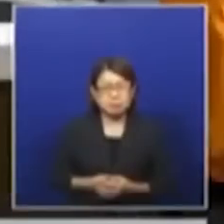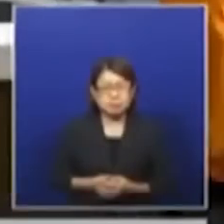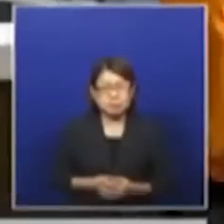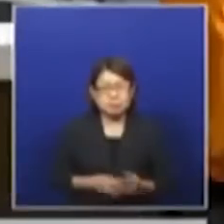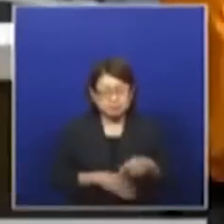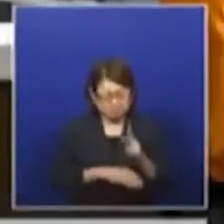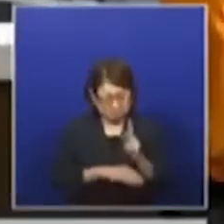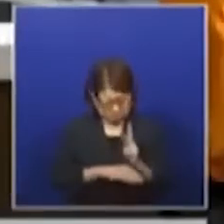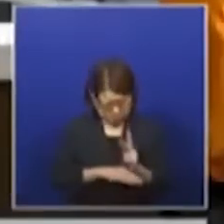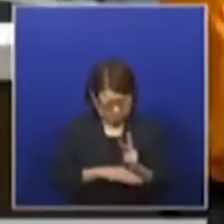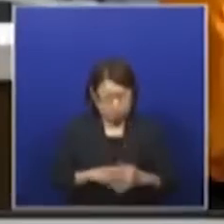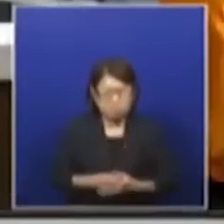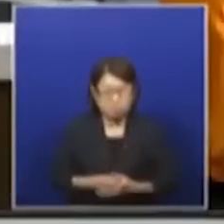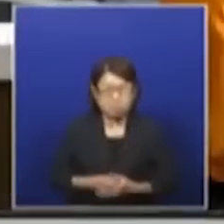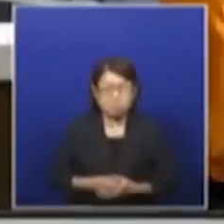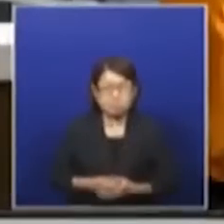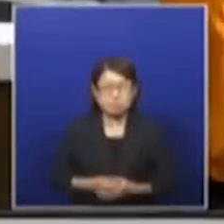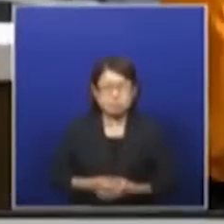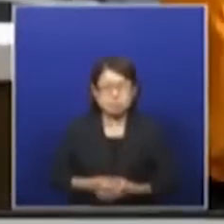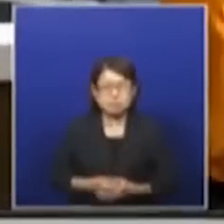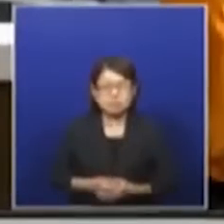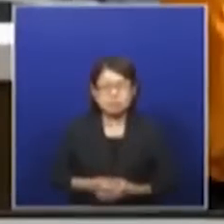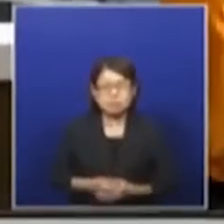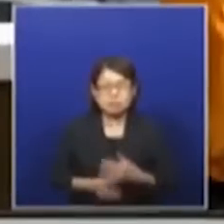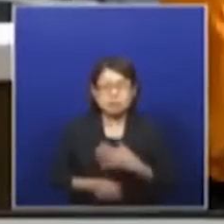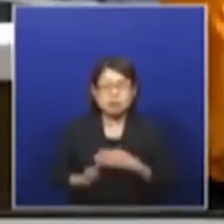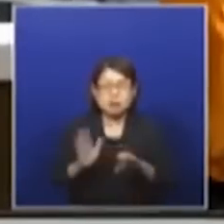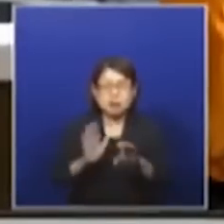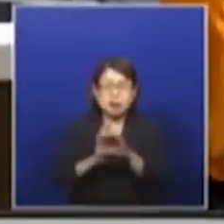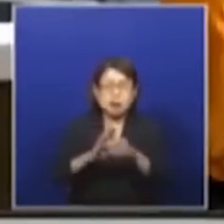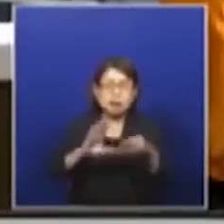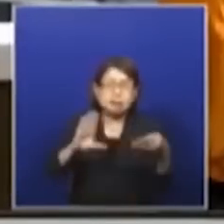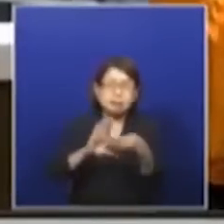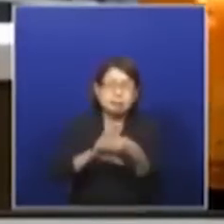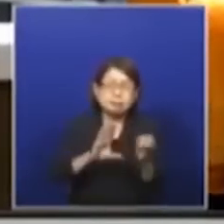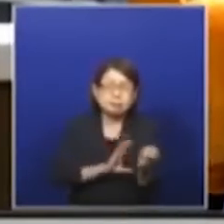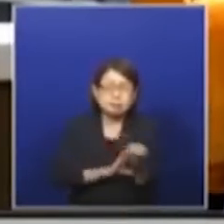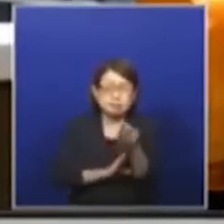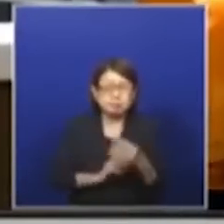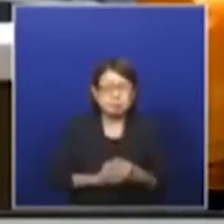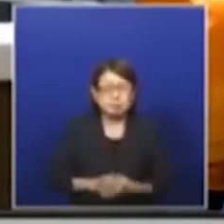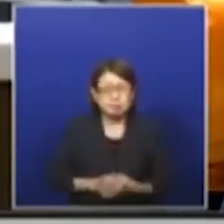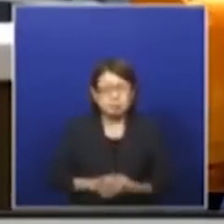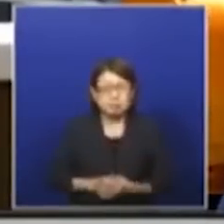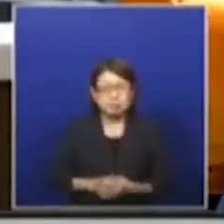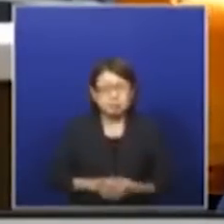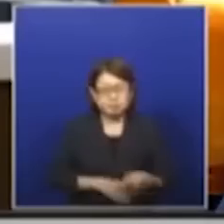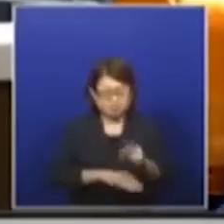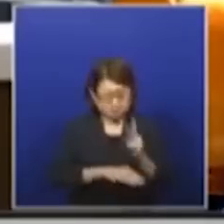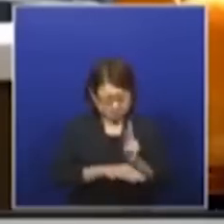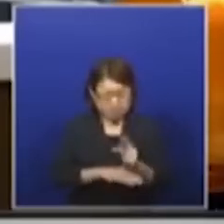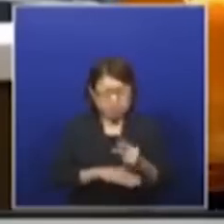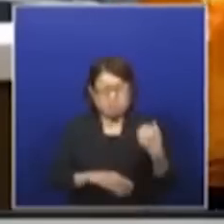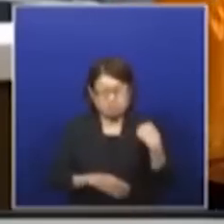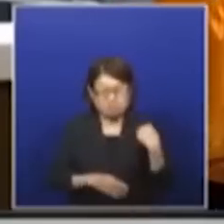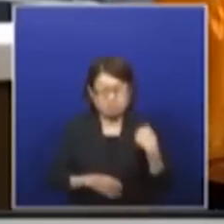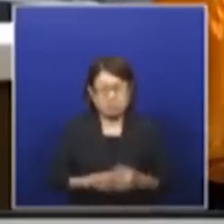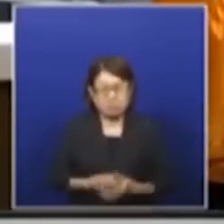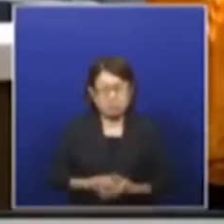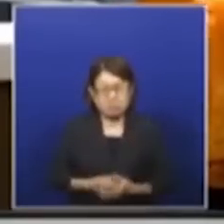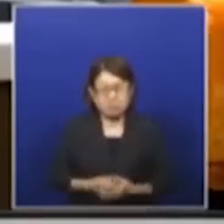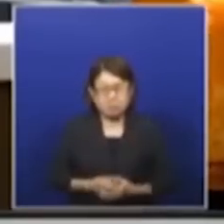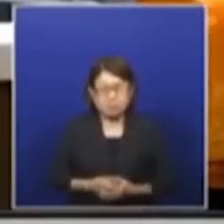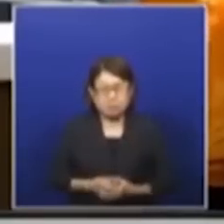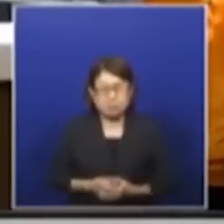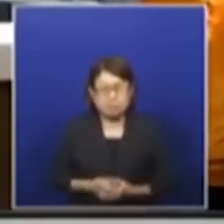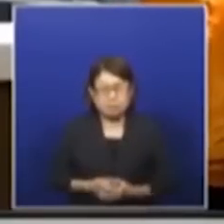ท่านประธานครับนอกจากนี้ผมขอสไลด์ขึ้นหน่อยครับนอกจากนี้ครับท่านประธานมีอีกเรื่องที่